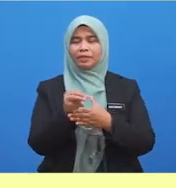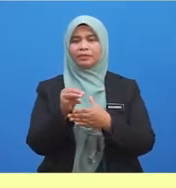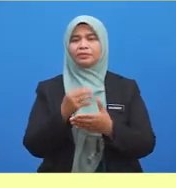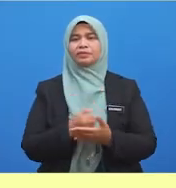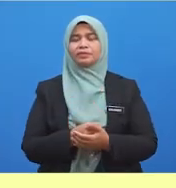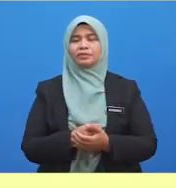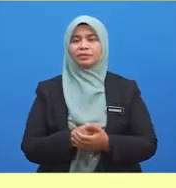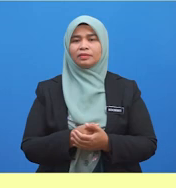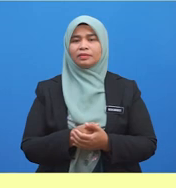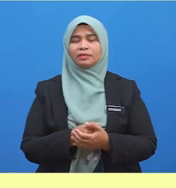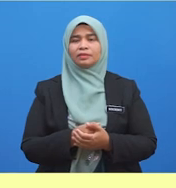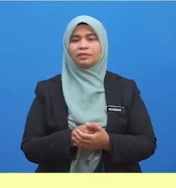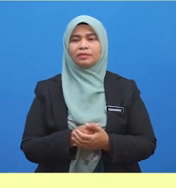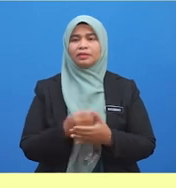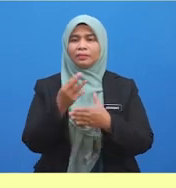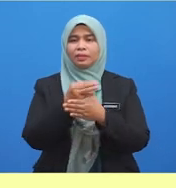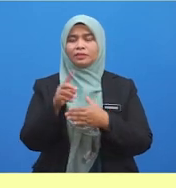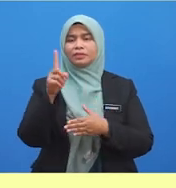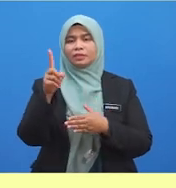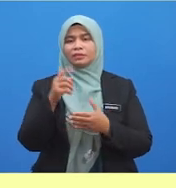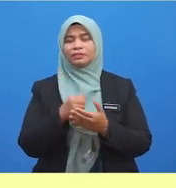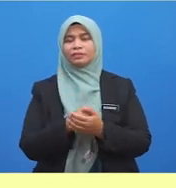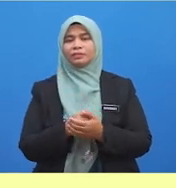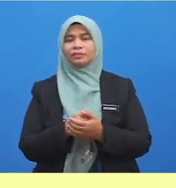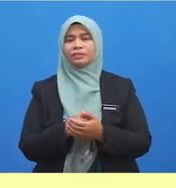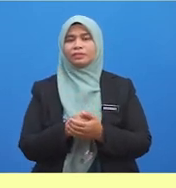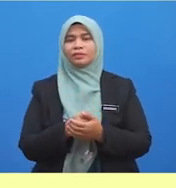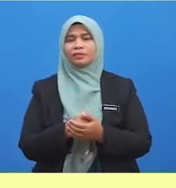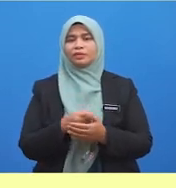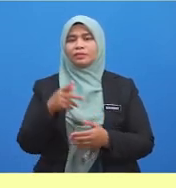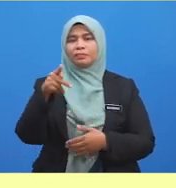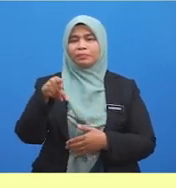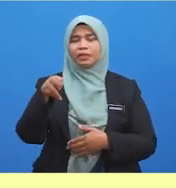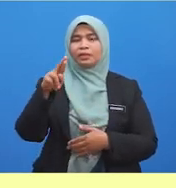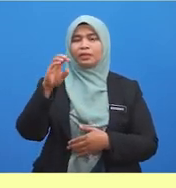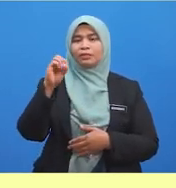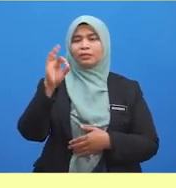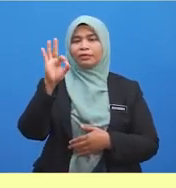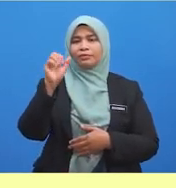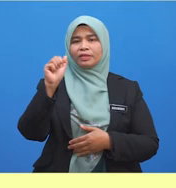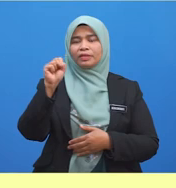Meiosis 1 terdiri daripada profasa 1,